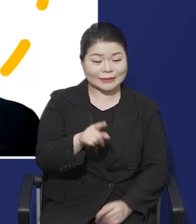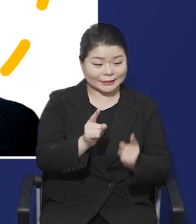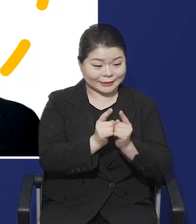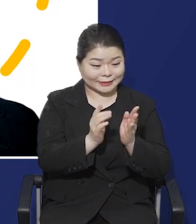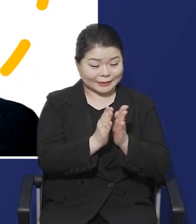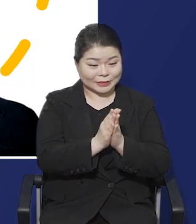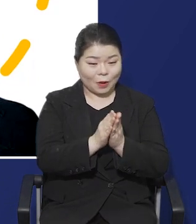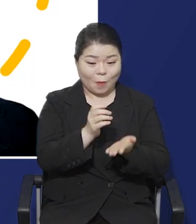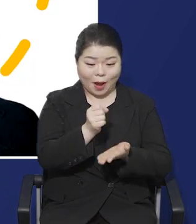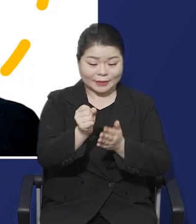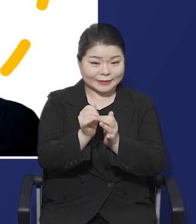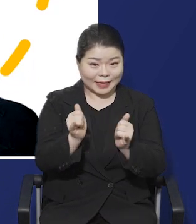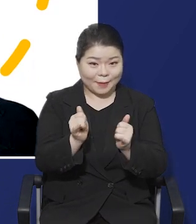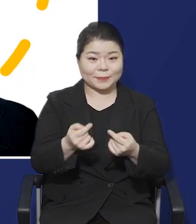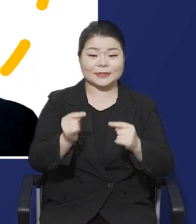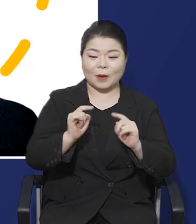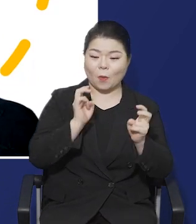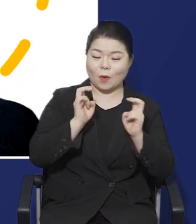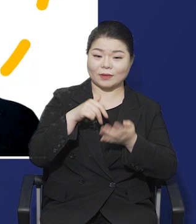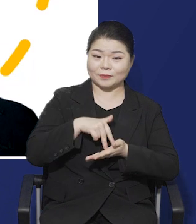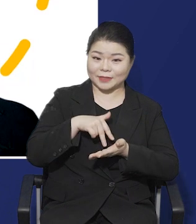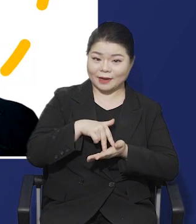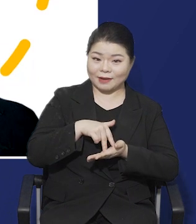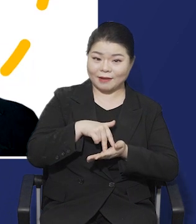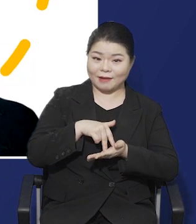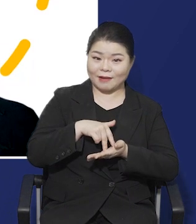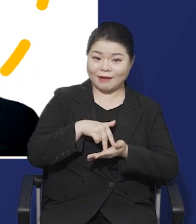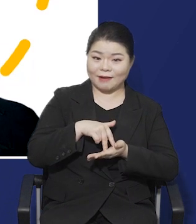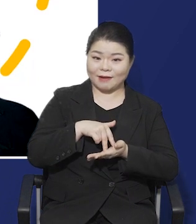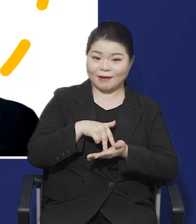직접적으로 바이어거나 아니면 참가업체 입장에서는